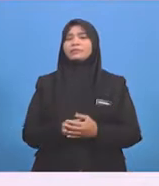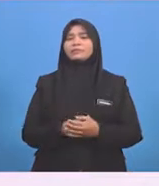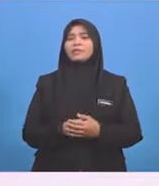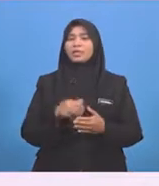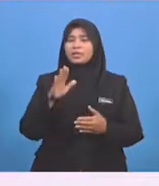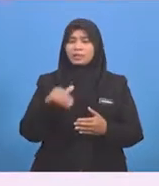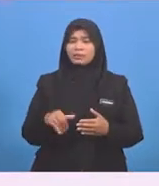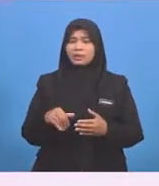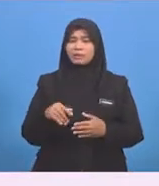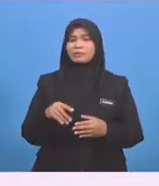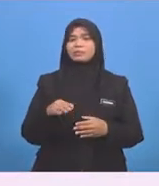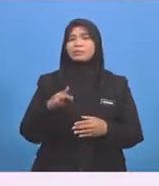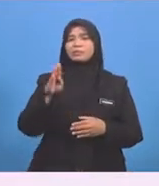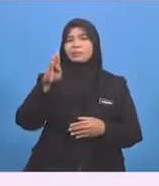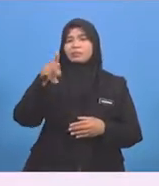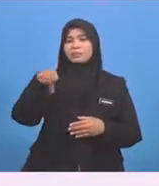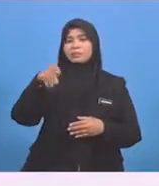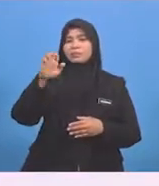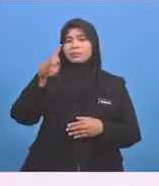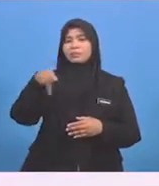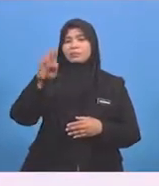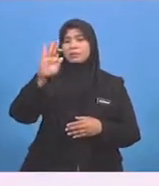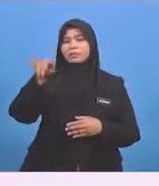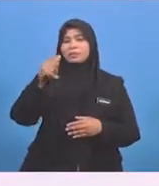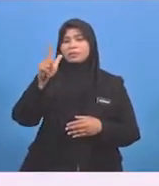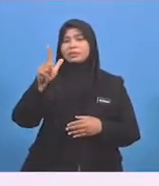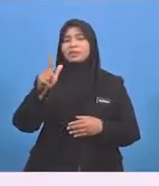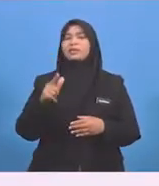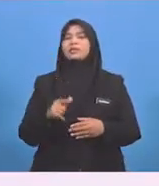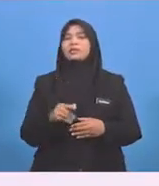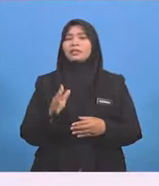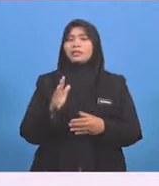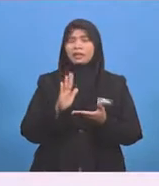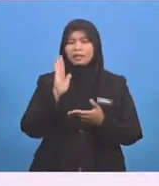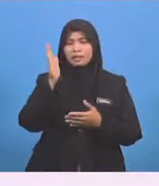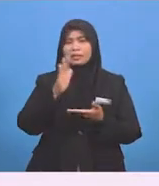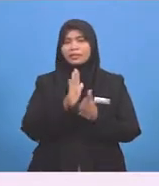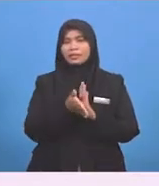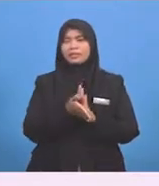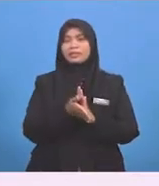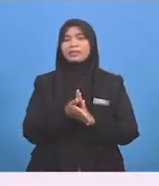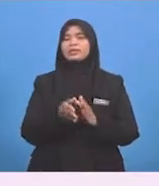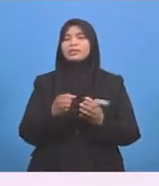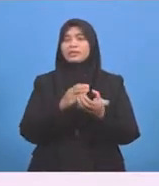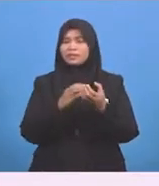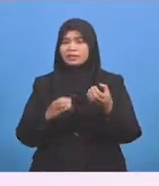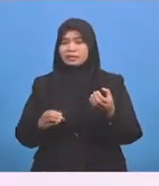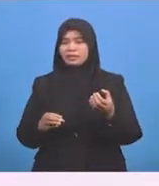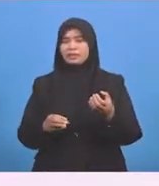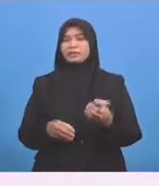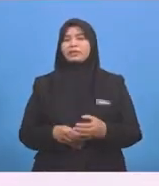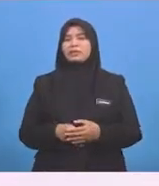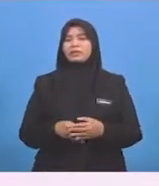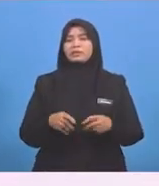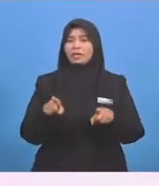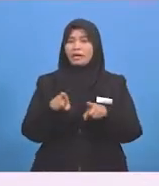Sebelum pepejal menjadi cecair sepenuhnya, fasa campuran antara pepejal dan cecair berlaku dahulu.